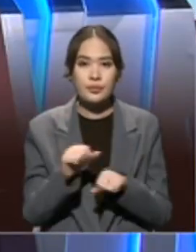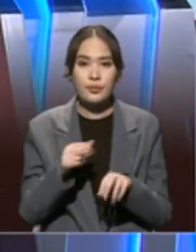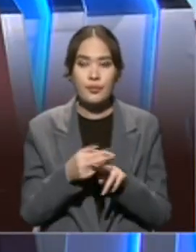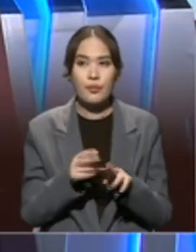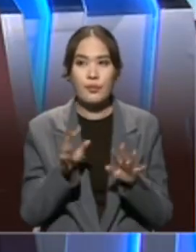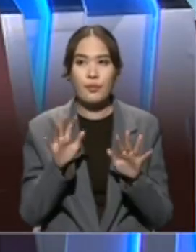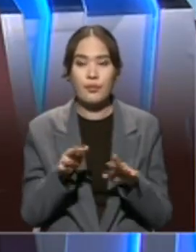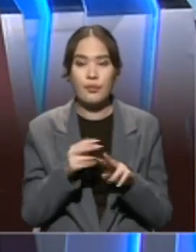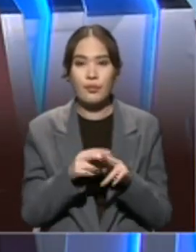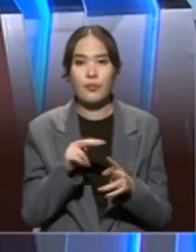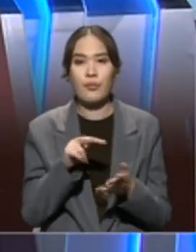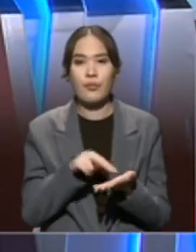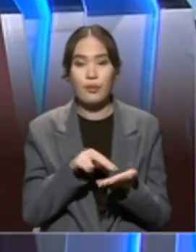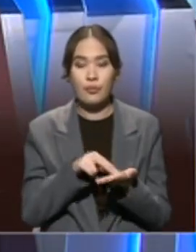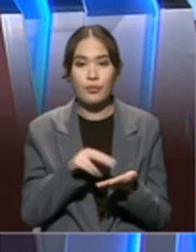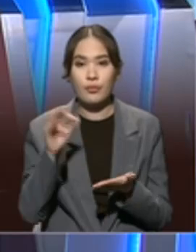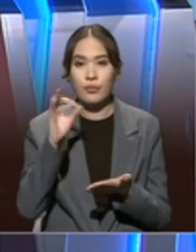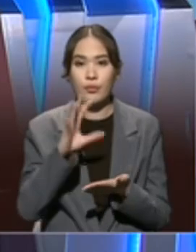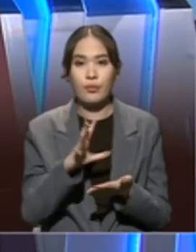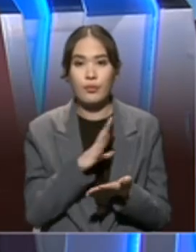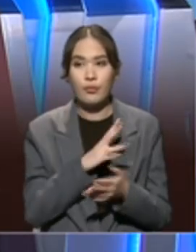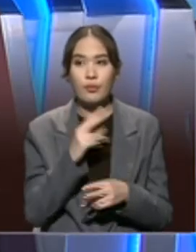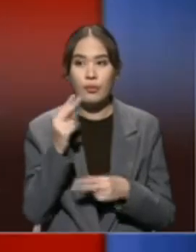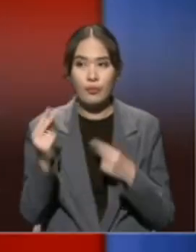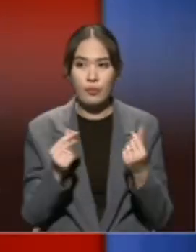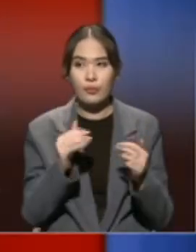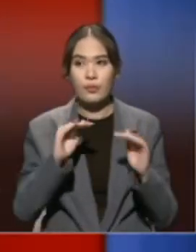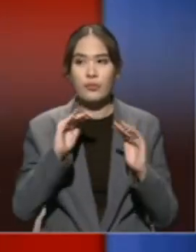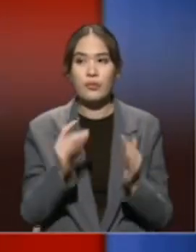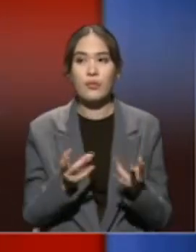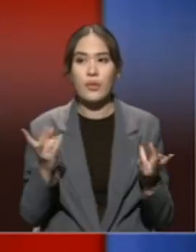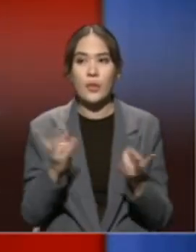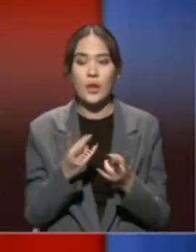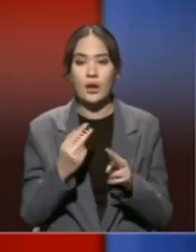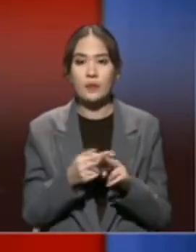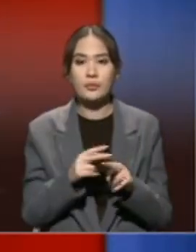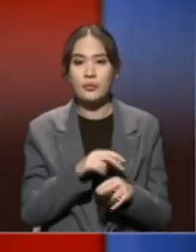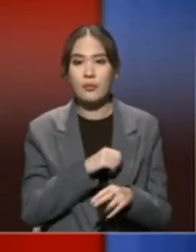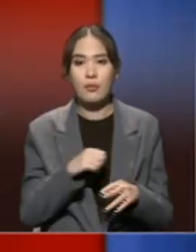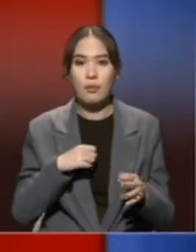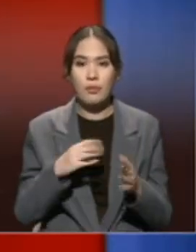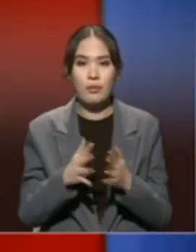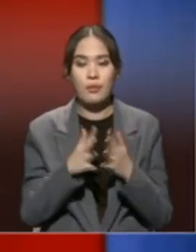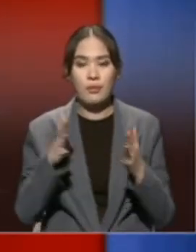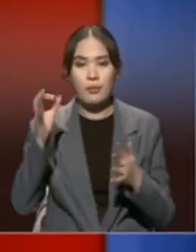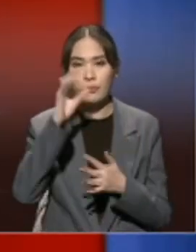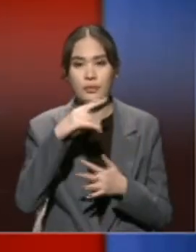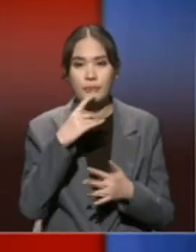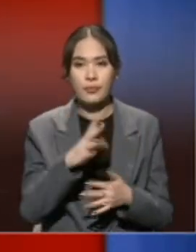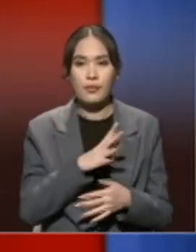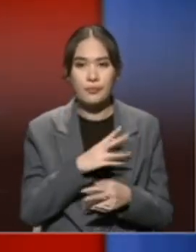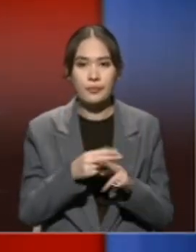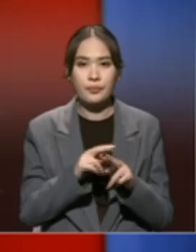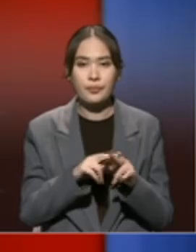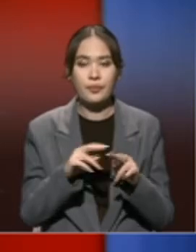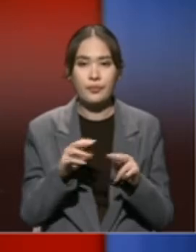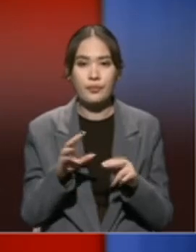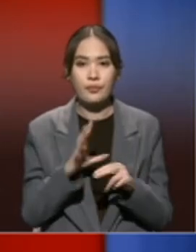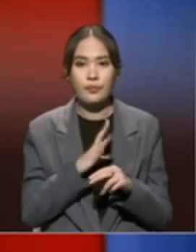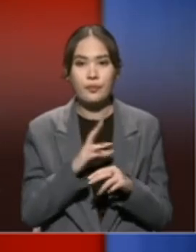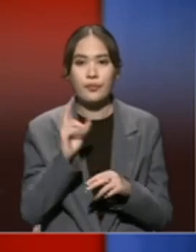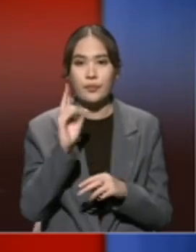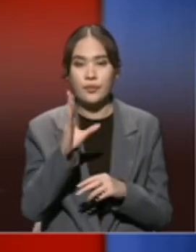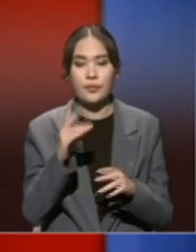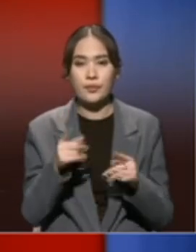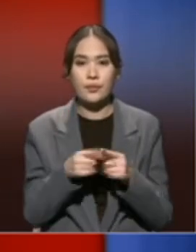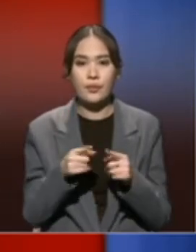мына үйдің бағасының өзіндік құнын әсер ететін жаңағы шығындарды азайту керек қой. Тұрғын үйдің арығындағы ең үлкен проблема бағана Айнұр ханым айтты, ол мына пәтер